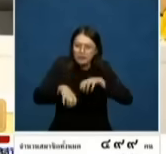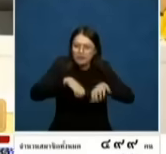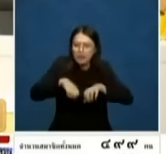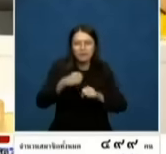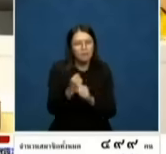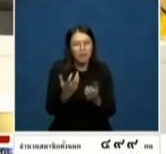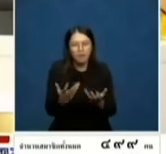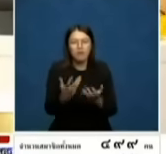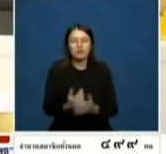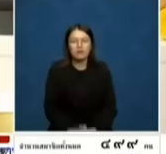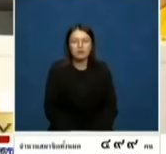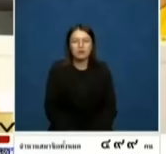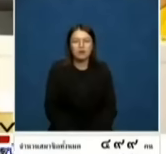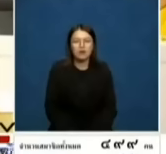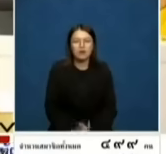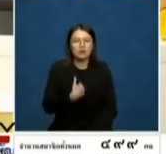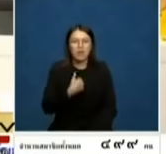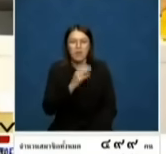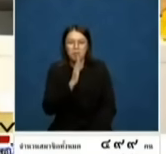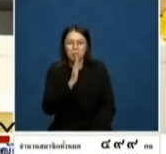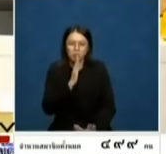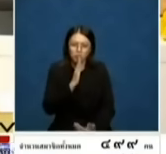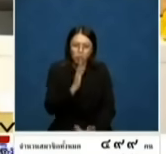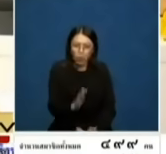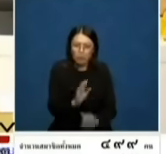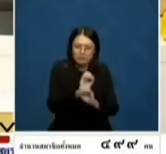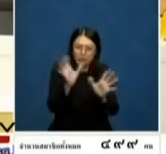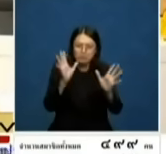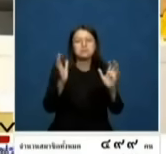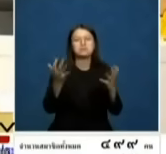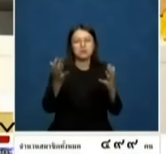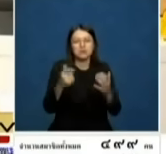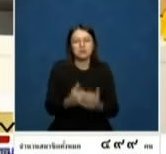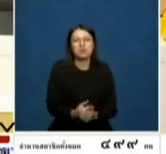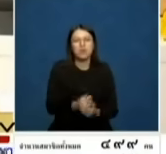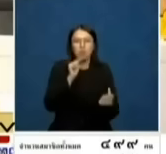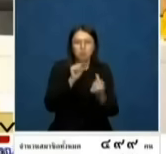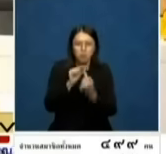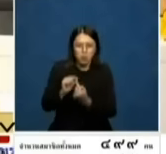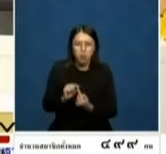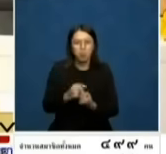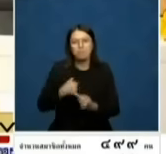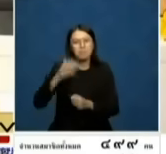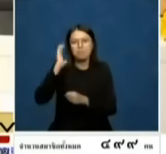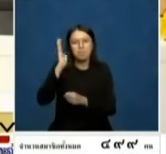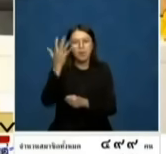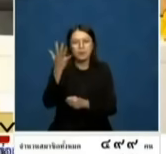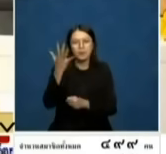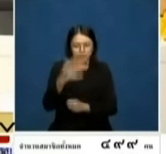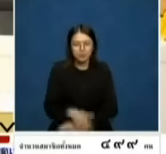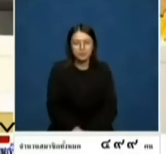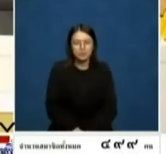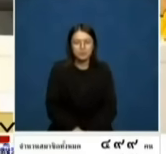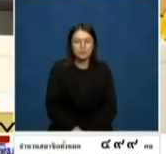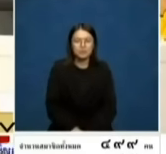พรรคเพื่อไทยก็คงจะต้องทำใช่ไหมก็คงจะต้องทำแต่เกรงว่าถ้าเกิดปล่อยให้ทำต่